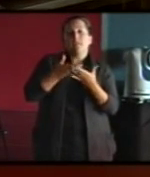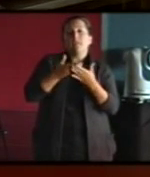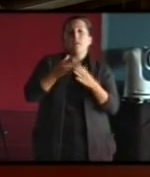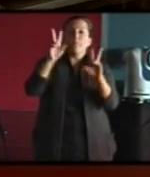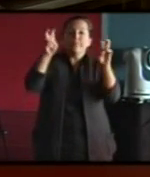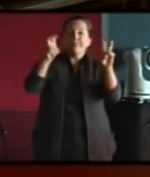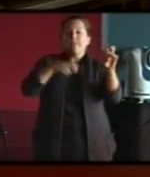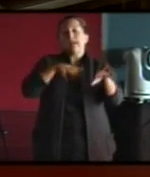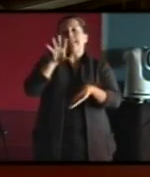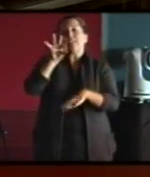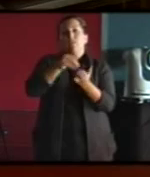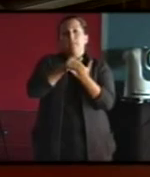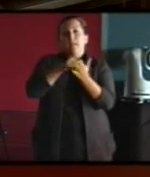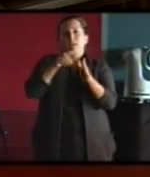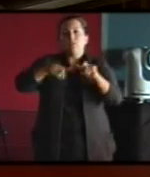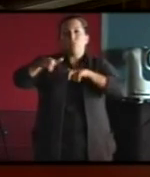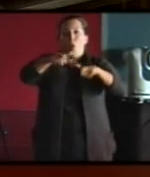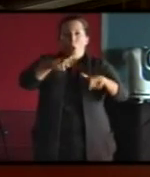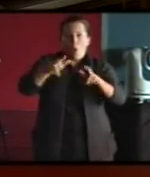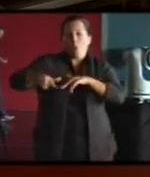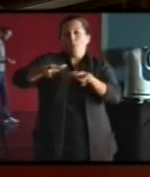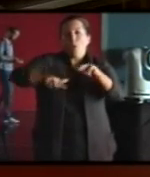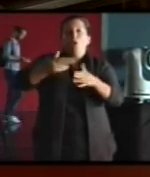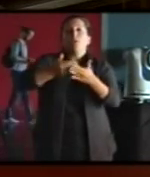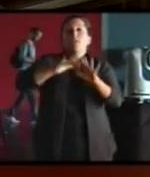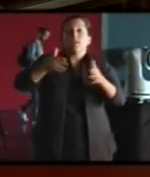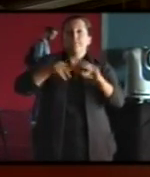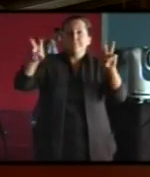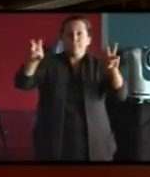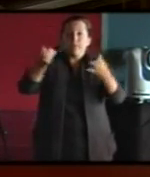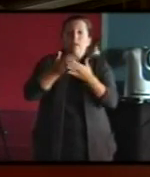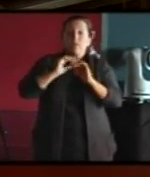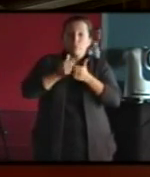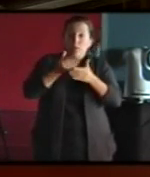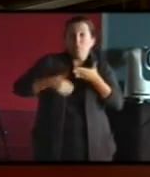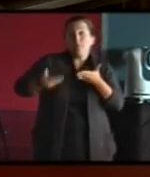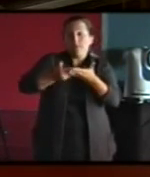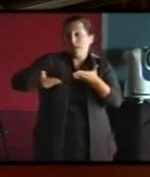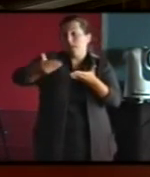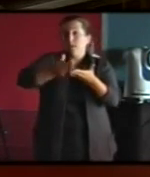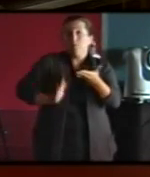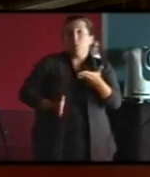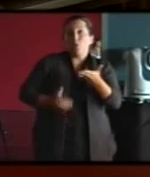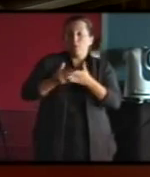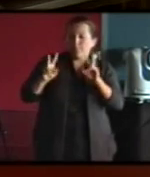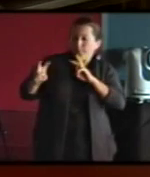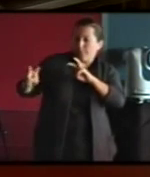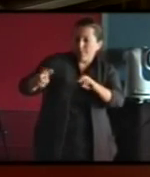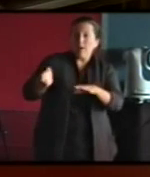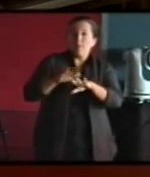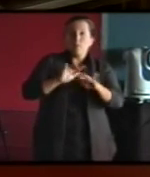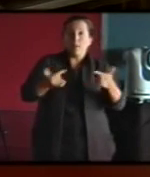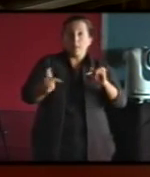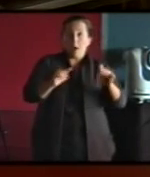logements. Alors, l'identification de situations constructibles dans Bordeaux, peut-être que vous serez amené à l'évoquer sur le débat